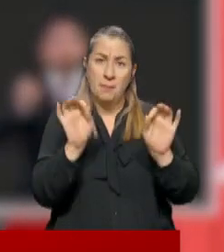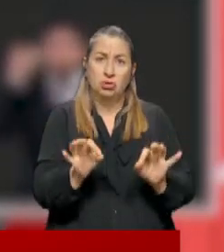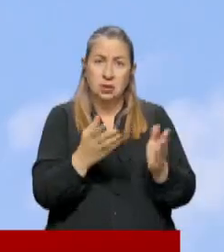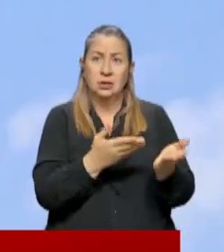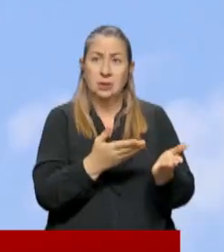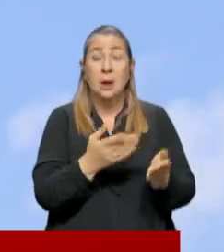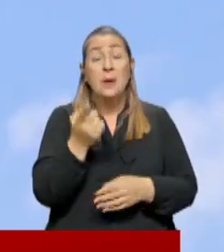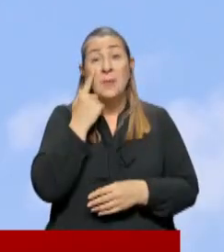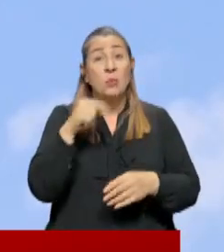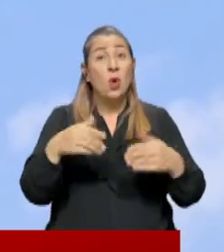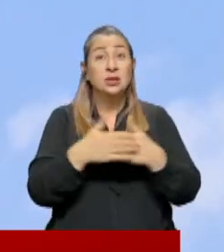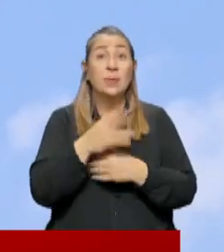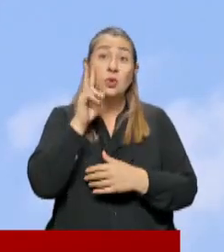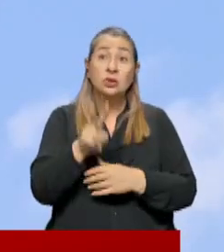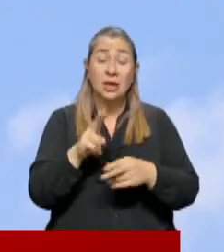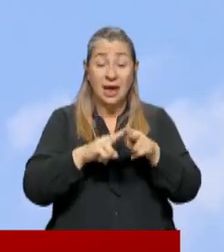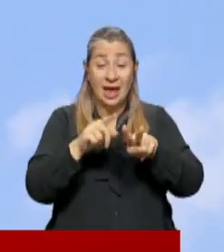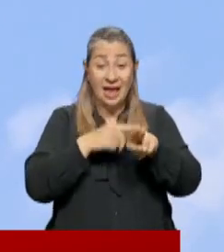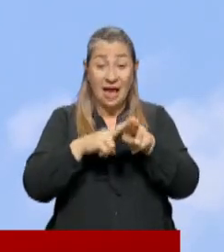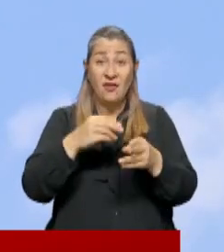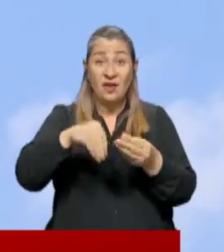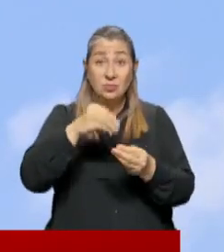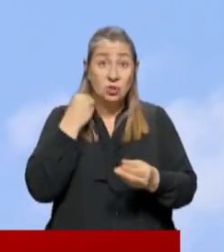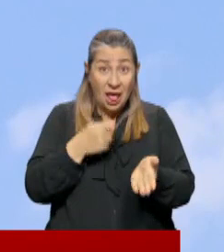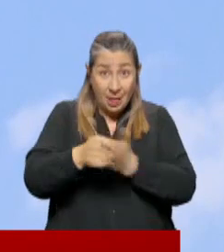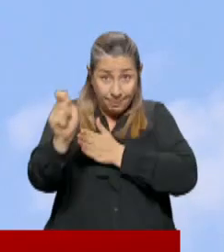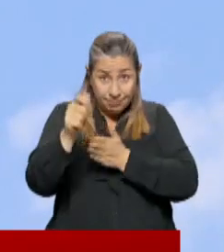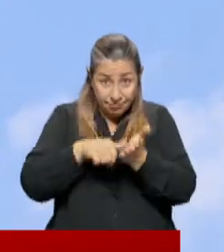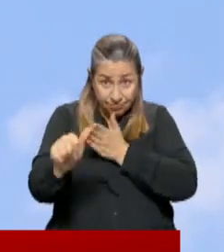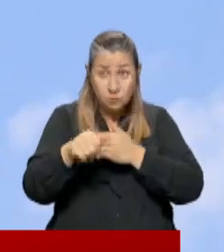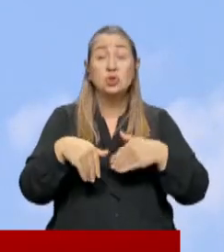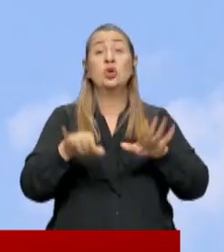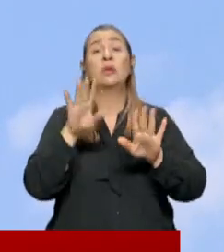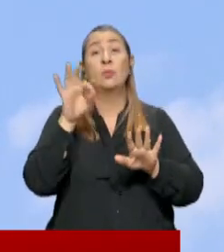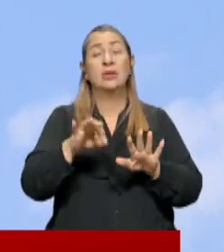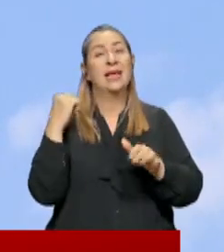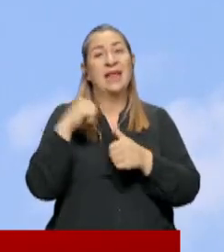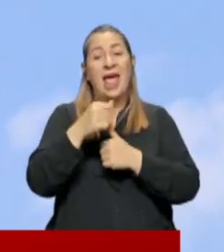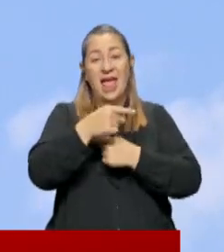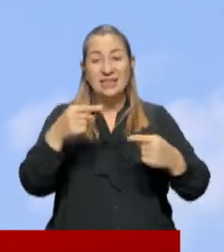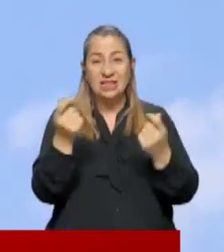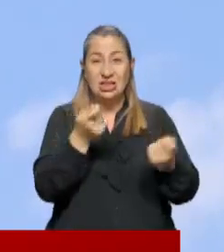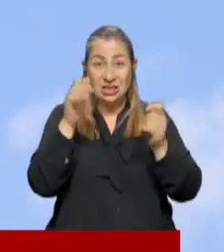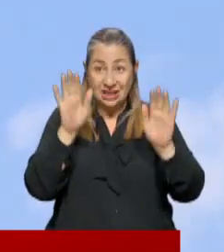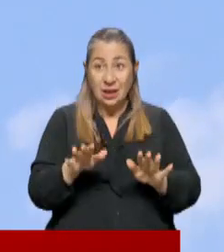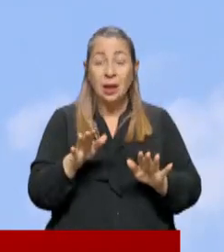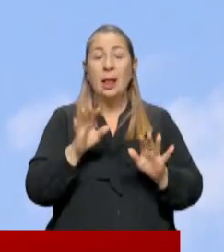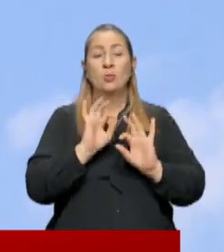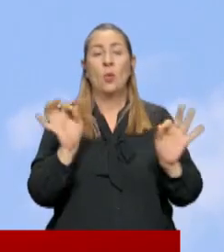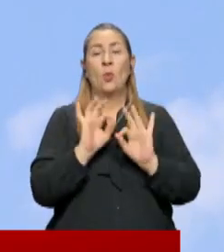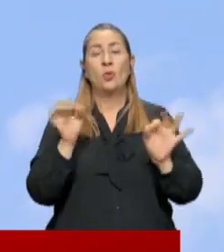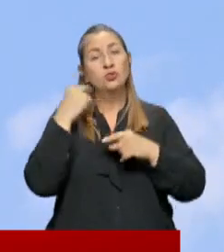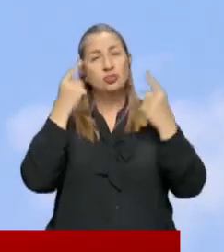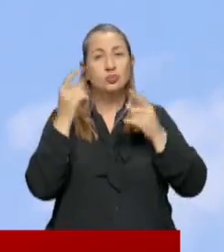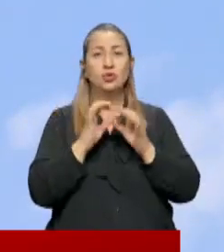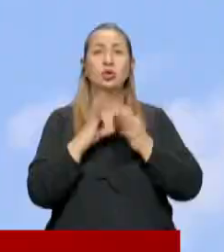başlat bakalım bu akşam göreceğiz KYK faiz borçları hepten silecekler mi yoksa burada da yine eksik o rolleriyle